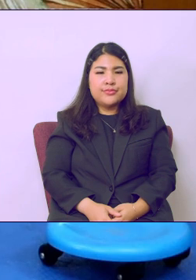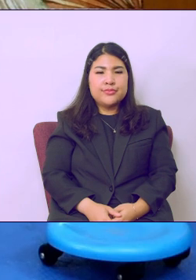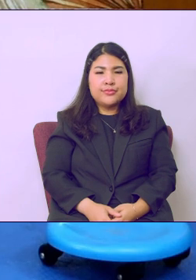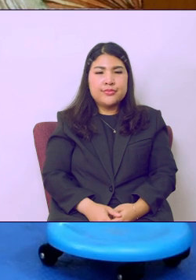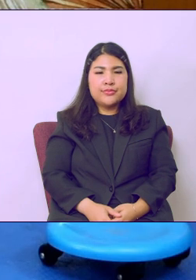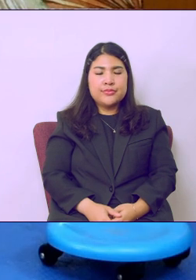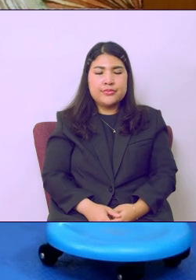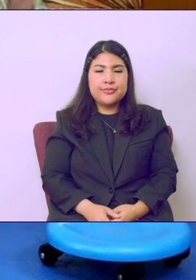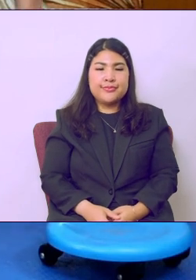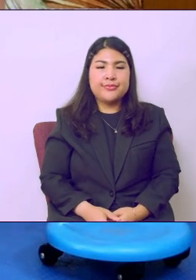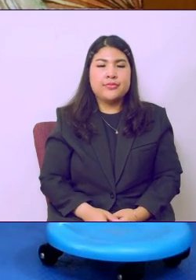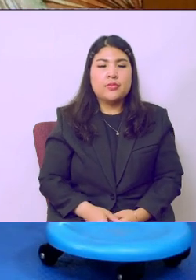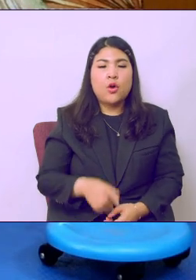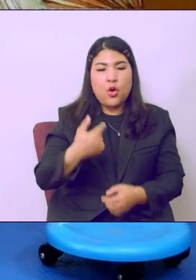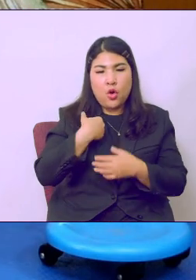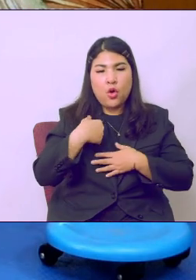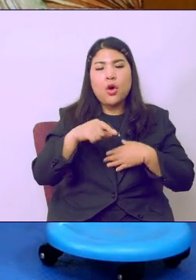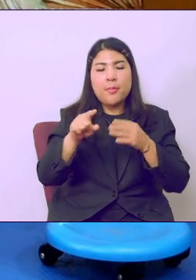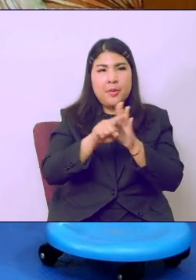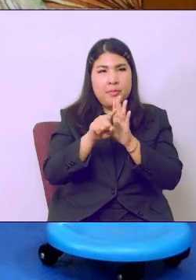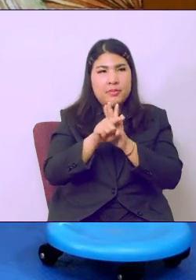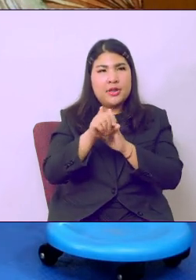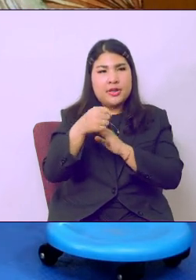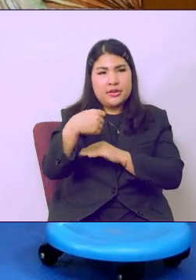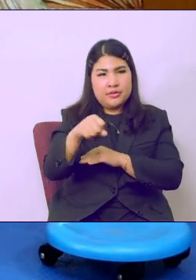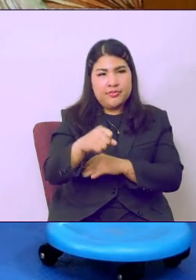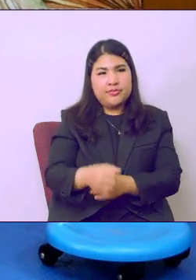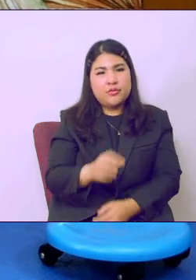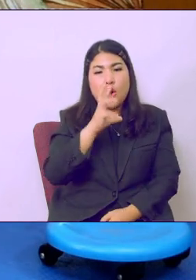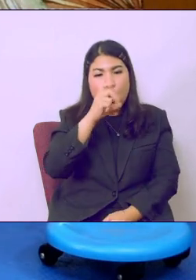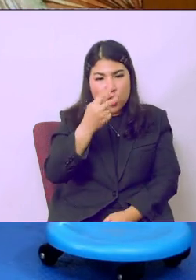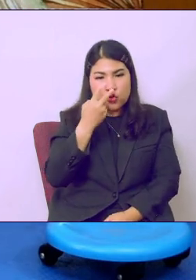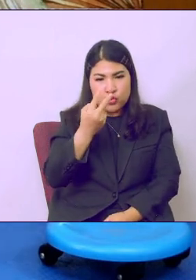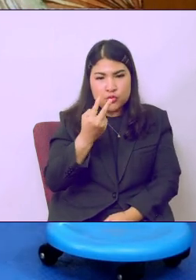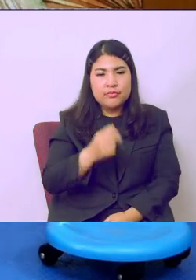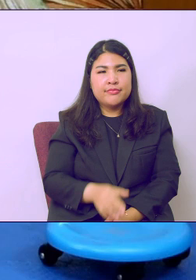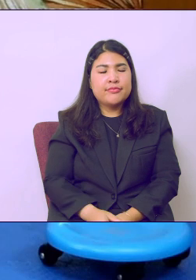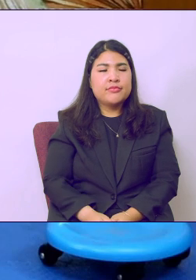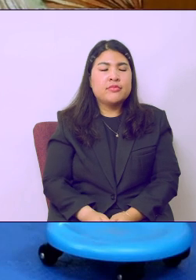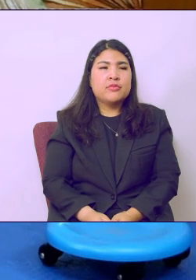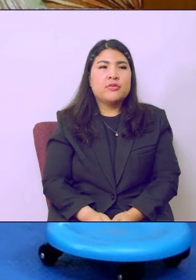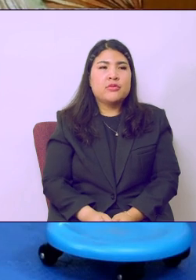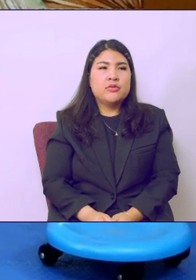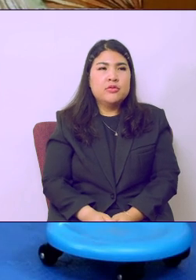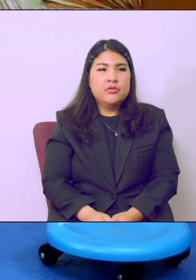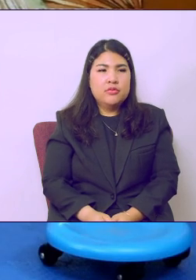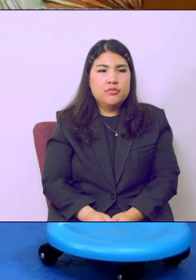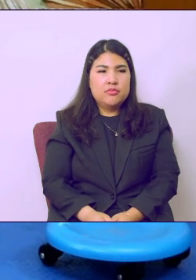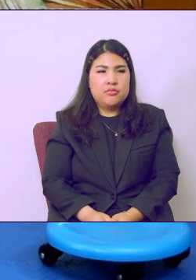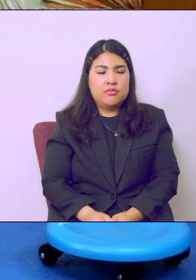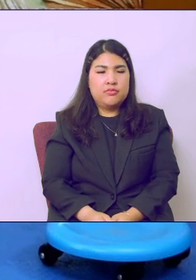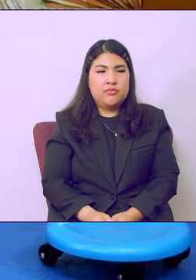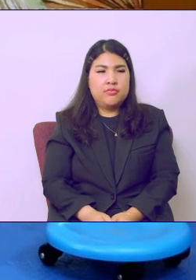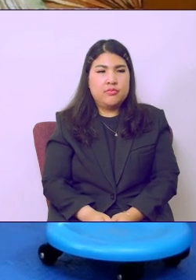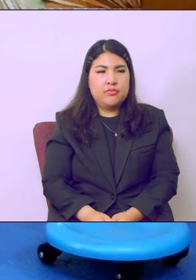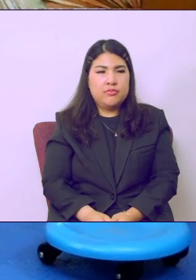อ่ะขึ้นมาแล้วก็ลงนะครับขอ 10ครั้งนะครับอันเนี้ยนะครับเท้าเนี่ยจริงๆแล้ว